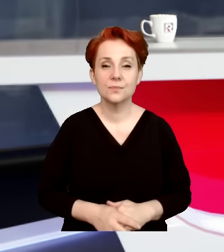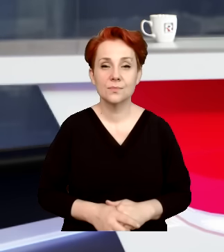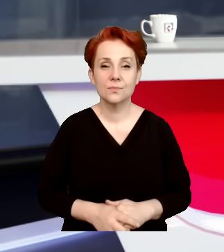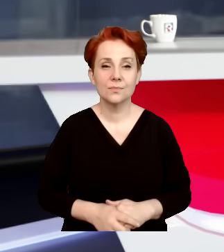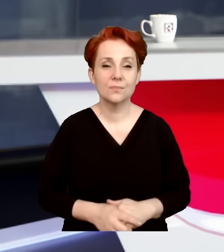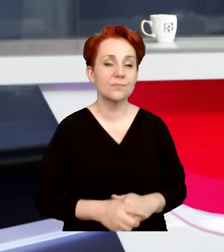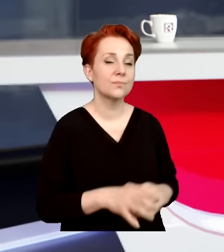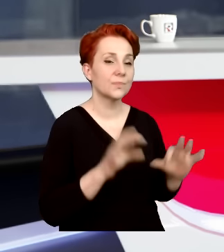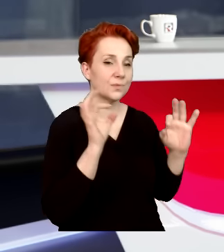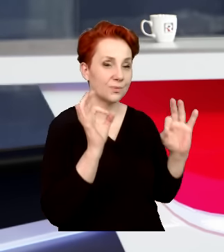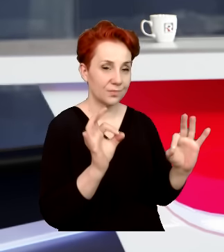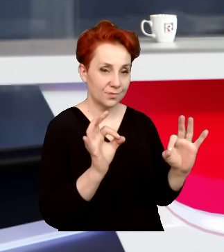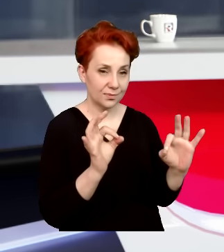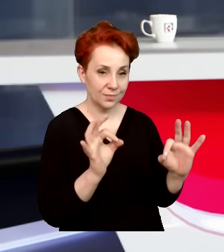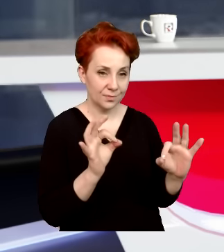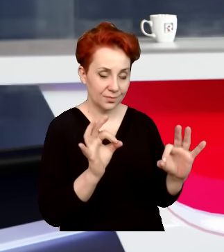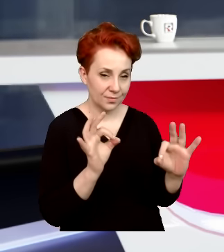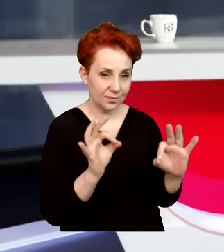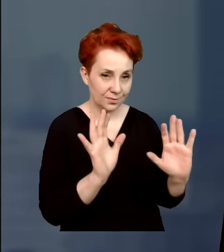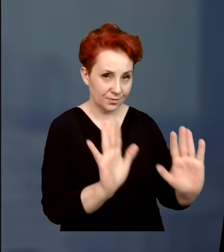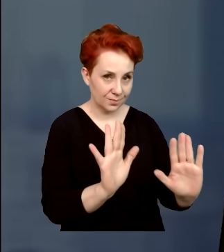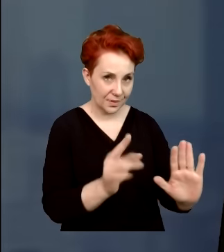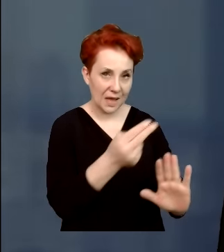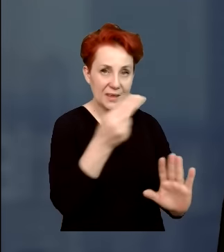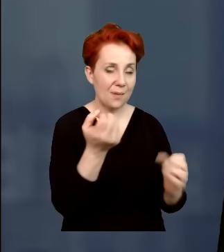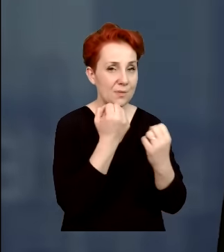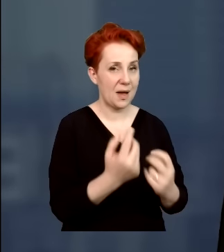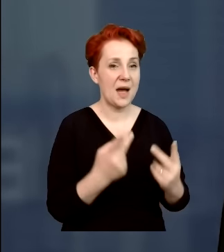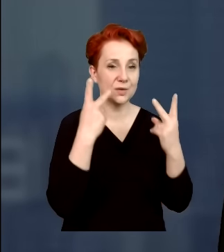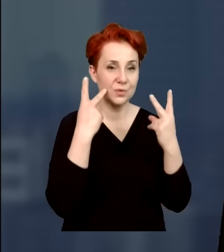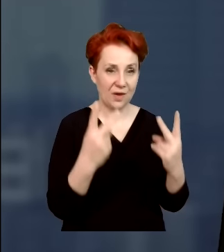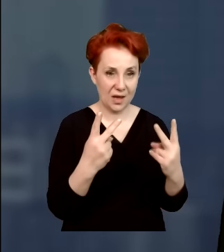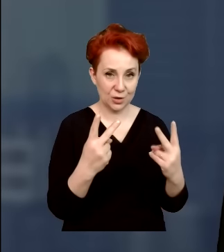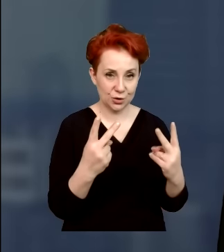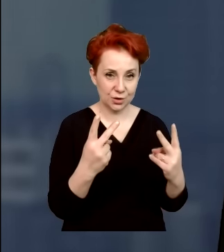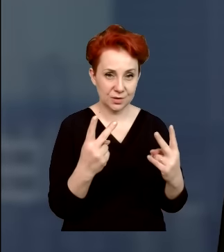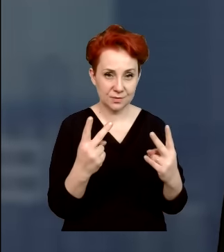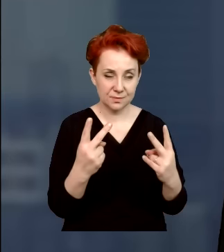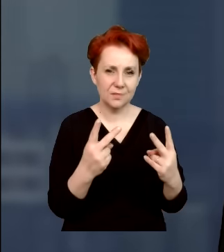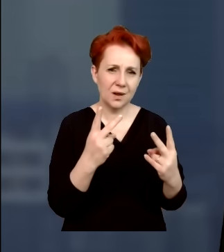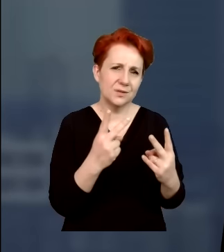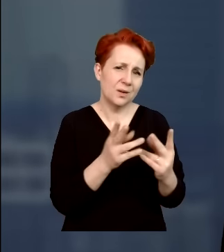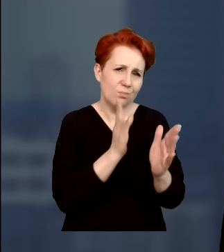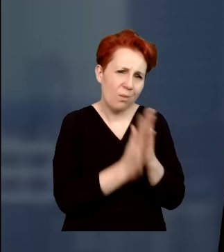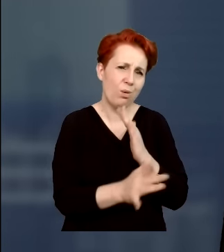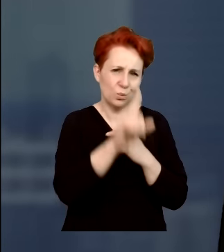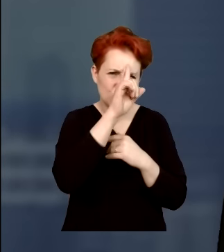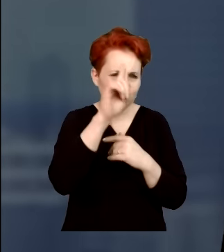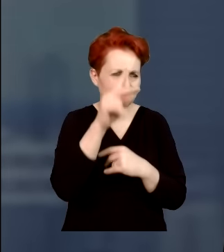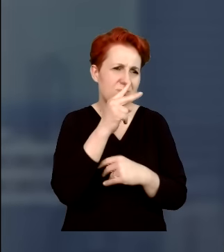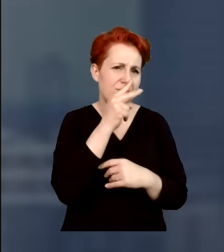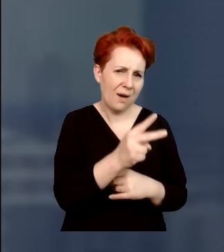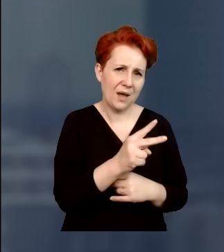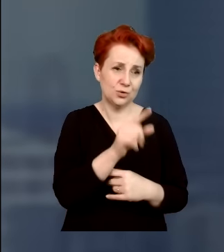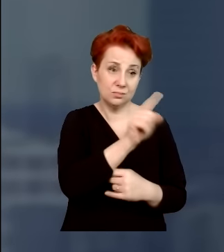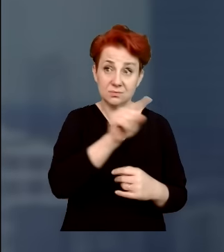Państwa, jest elementem kampanii. Rozumiewamy temat bardzo ważny, dlatego że no tak po ludzku patrząc, żadne z nas